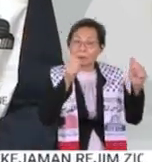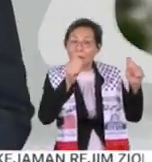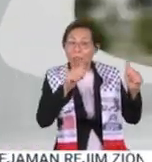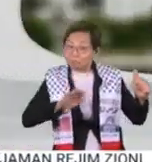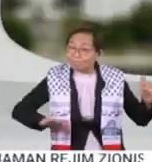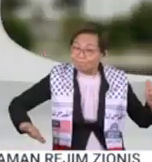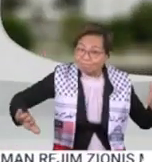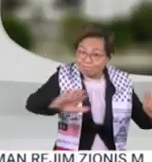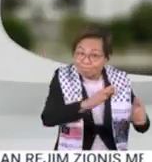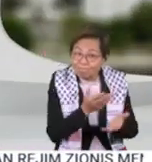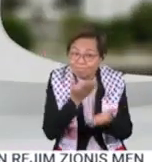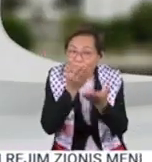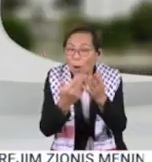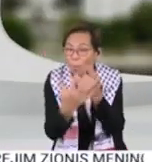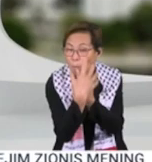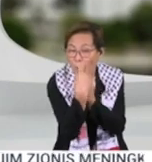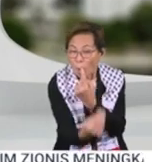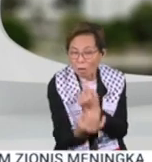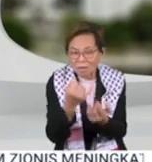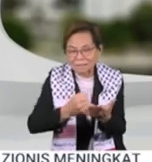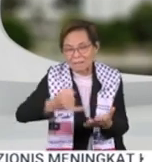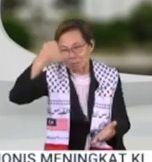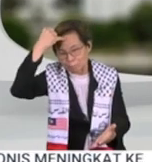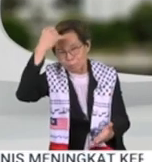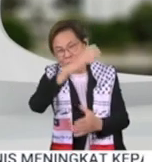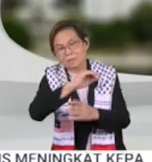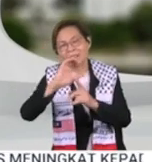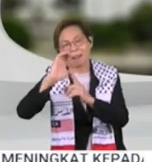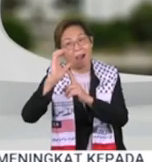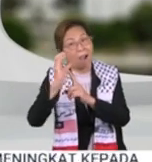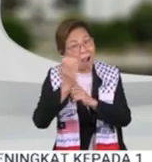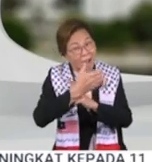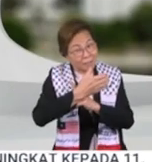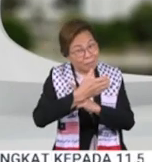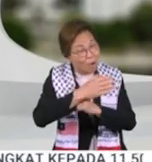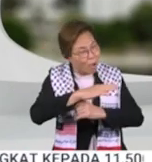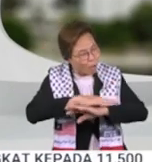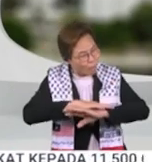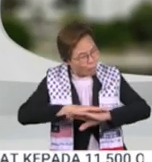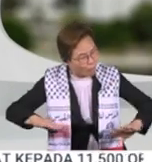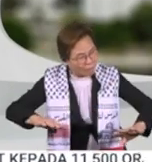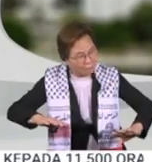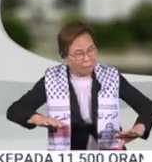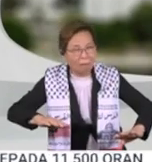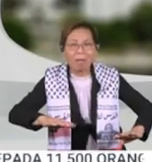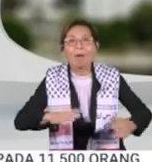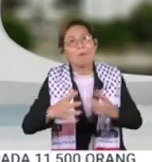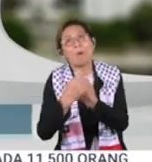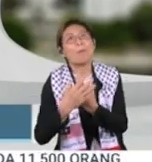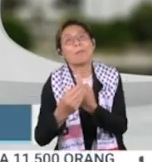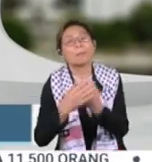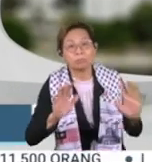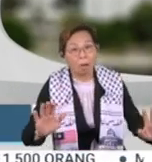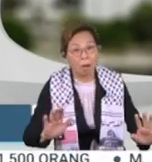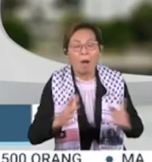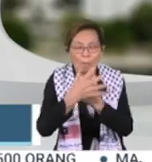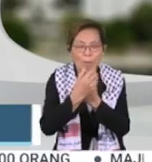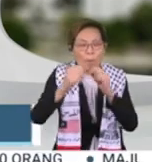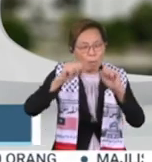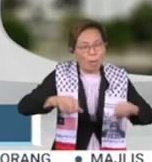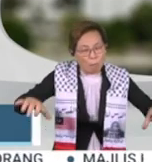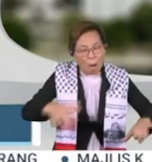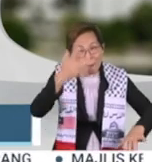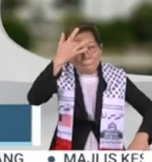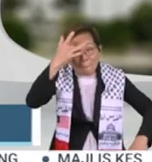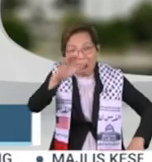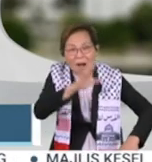orang ramai disaran memboikot dengan ilmu dan adab, bukan memboikot secara membuta tuli. Boikot perlu dilakukan dengan bijak